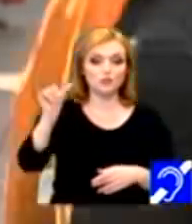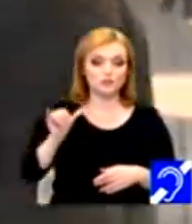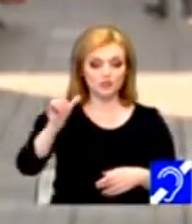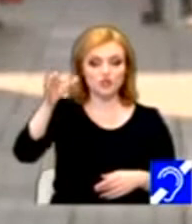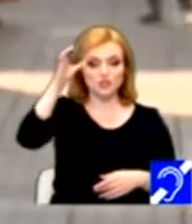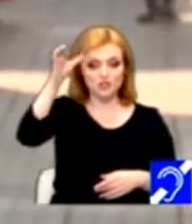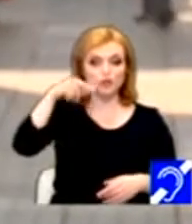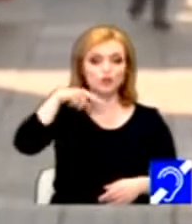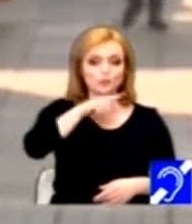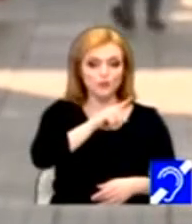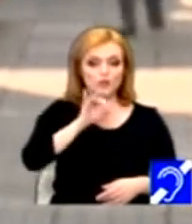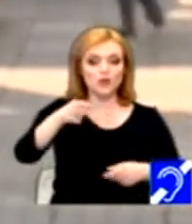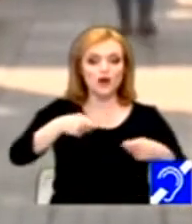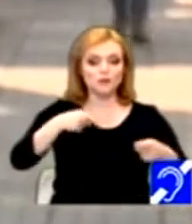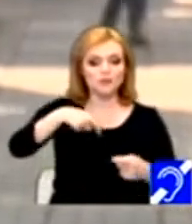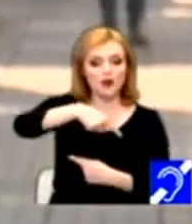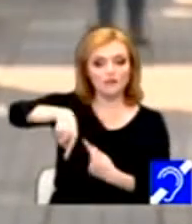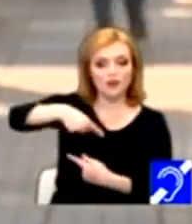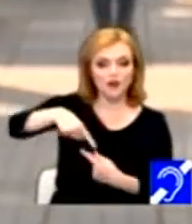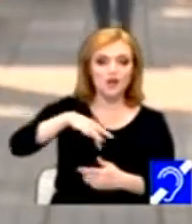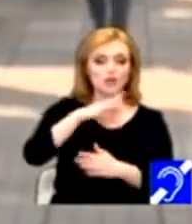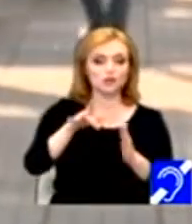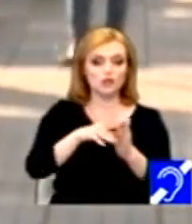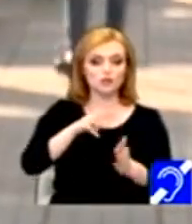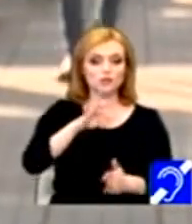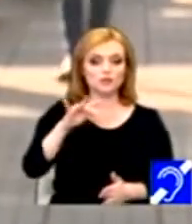Științe Economice și Administrare a Afacerilor la Timișoara.